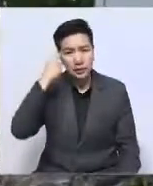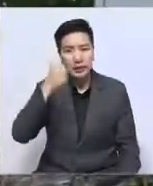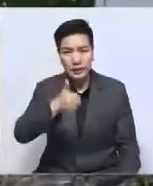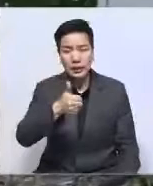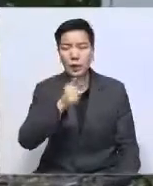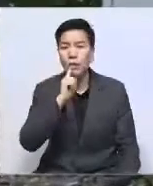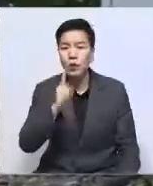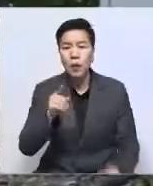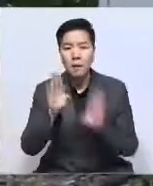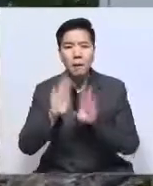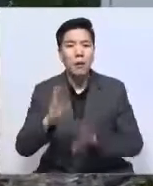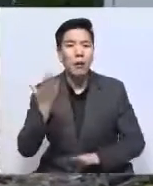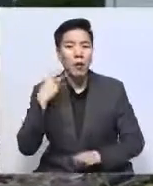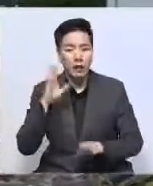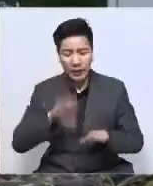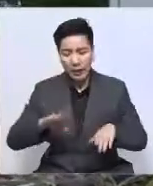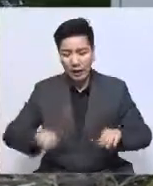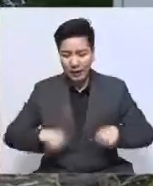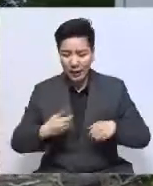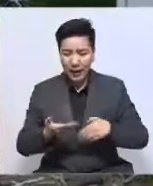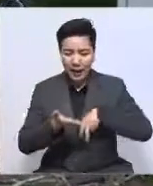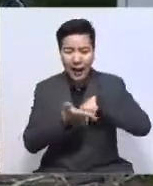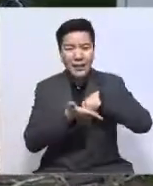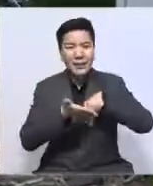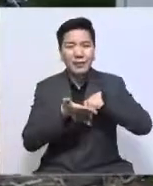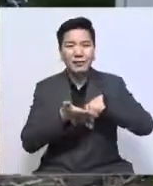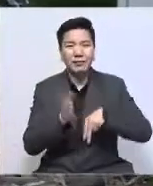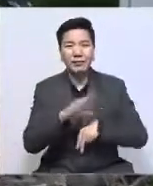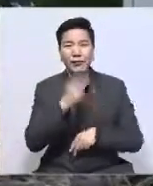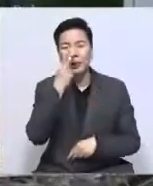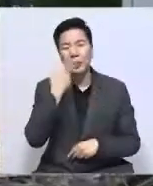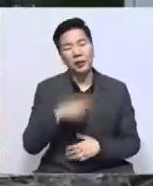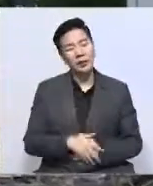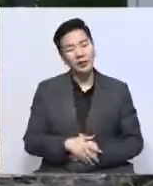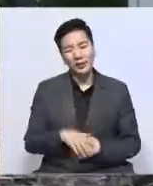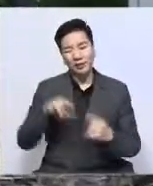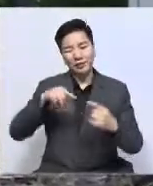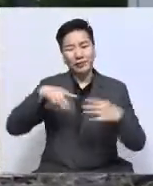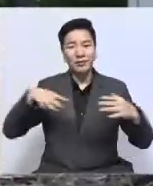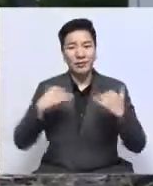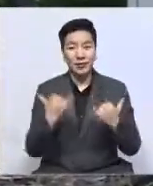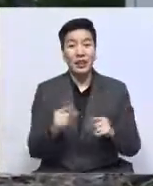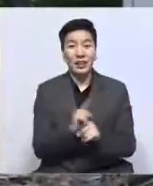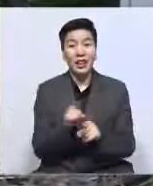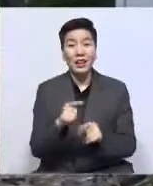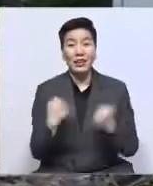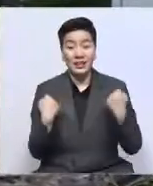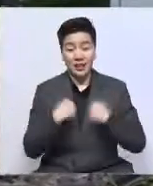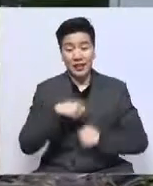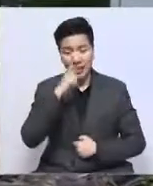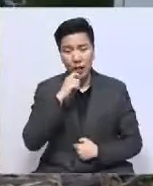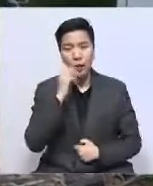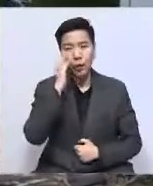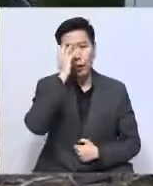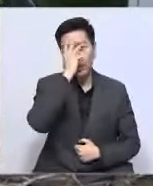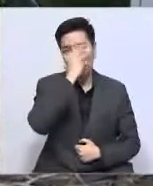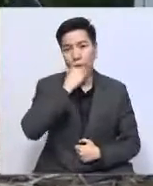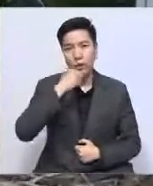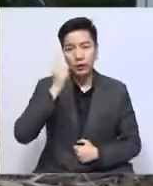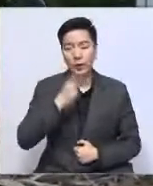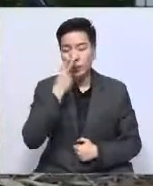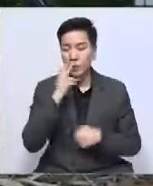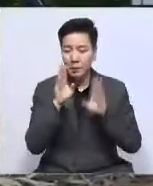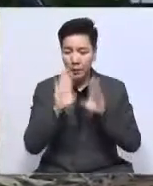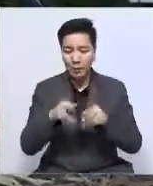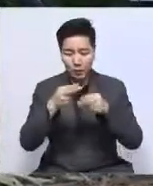ดีกว่าแบบเด็กๆนุ่งกางเกงขาสั้นอะไรต่ออะไรดูแล้วมันไม่เหมาะสมนะแต่อย่างนี้แต่อย่างนี้แล้วสวยดูแล้วงด